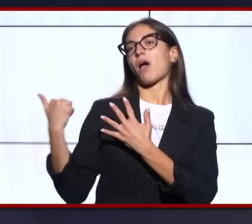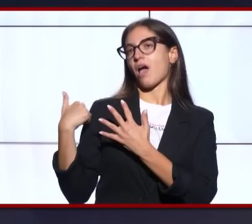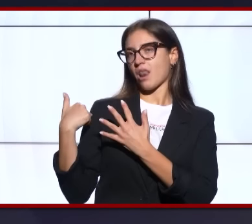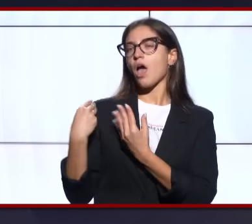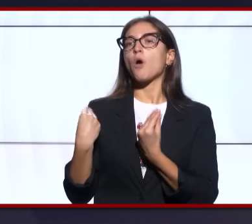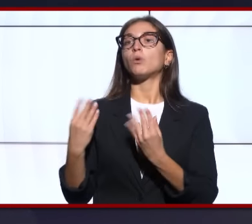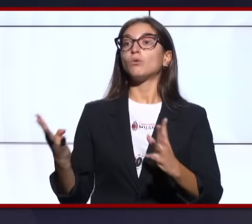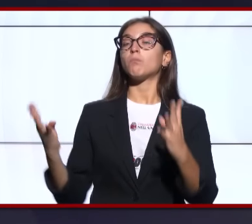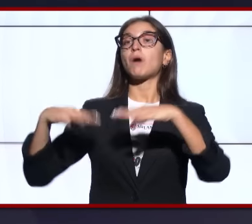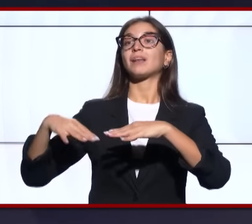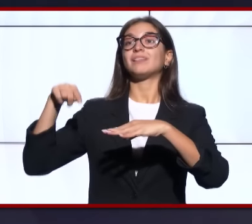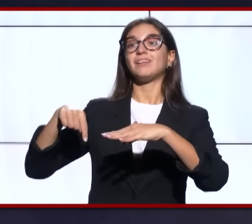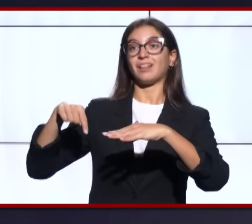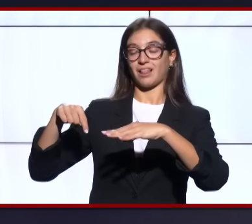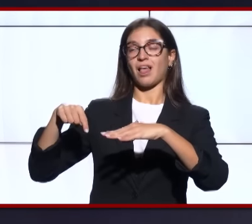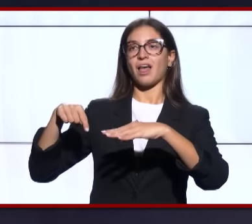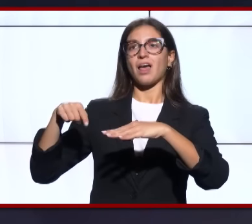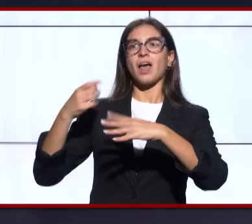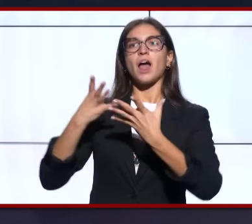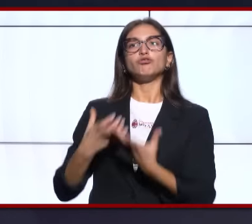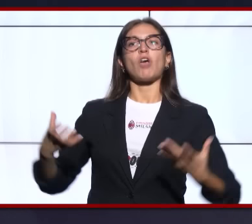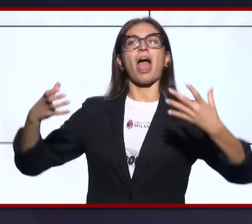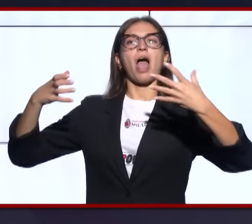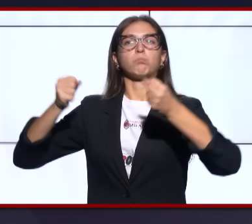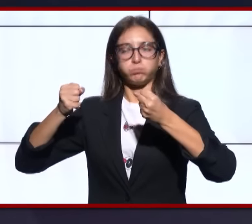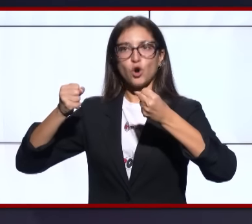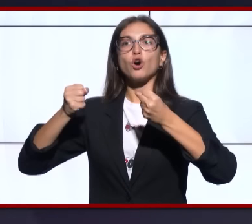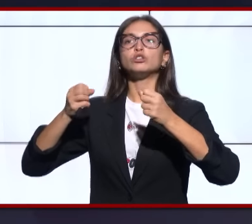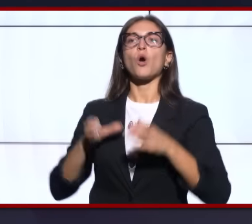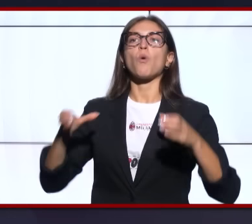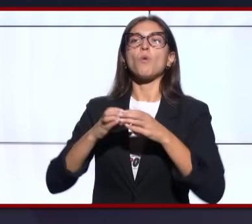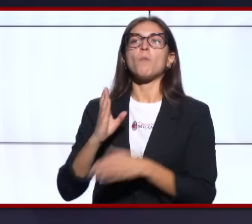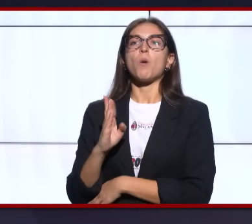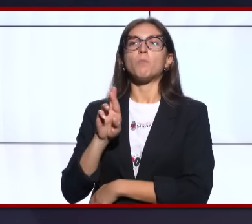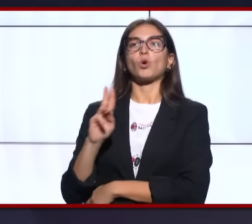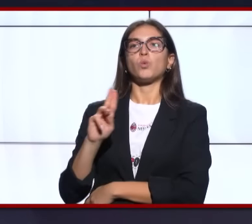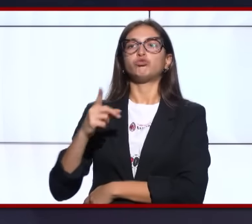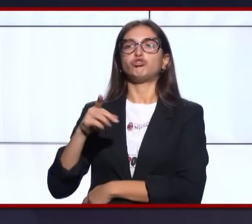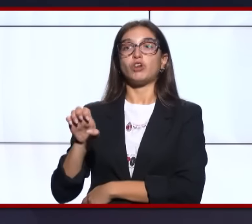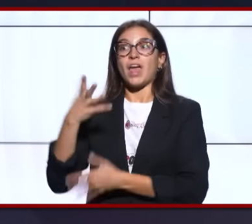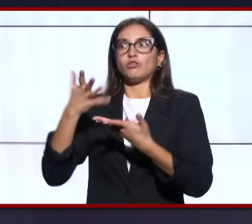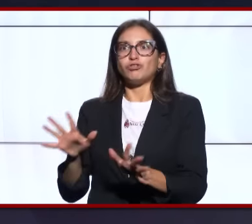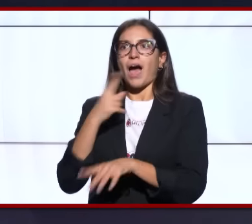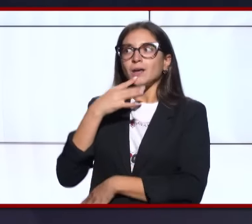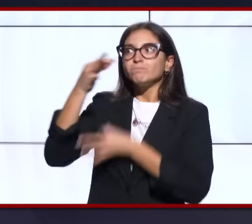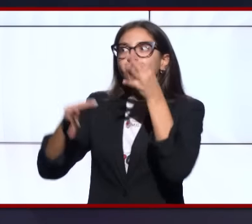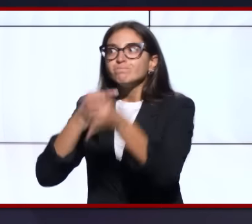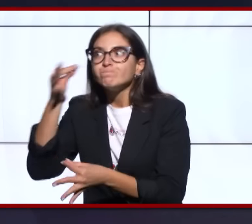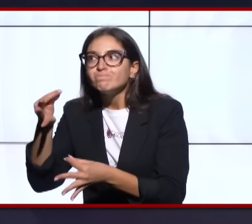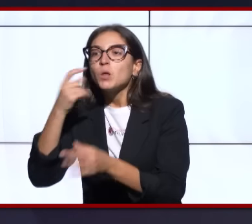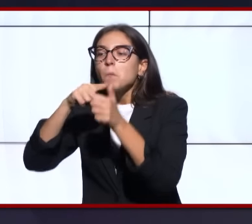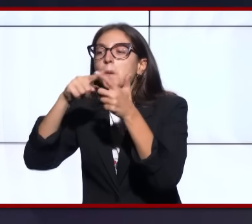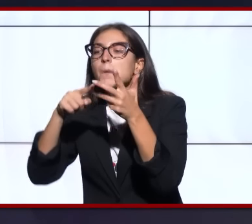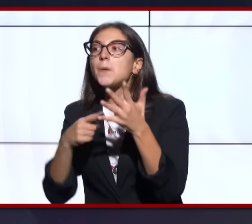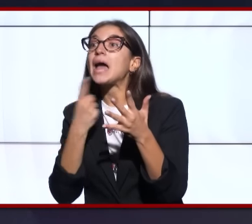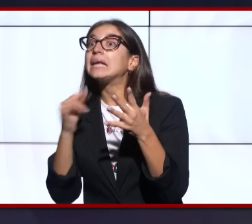vigilia della partita di di di Champions contro il bruer contro il bruio ci ha dato la formazione titolare e ha vinto non so non so se è